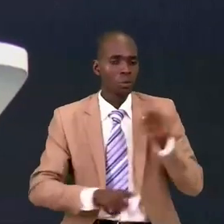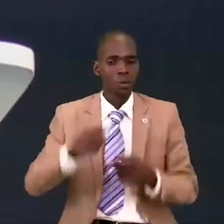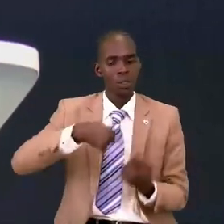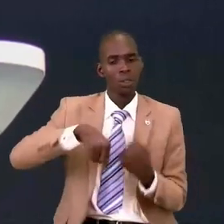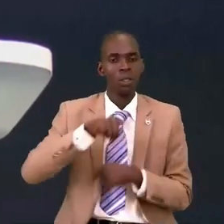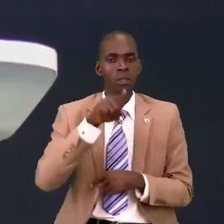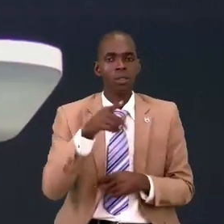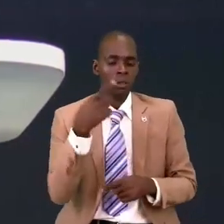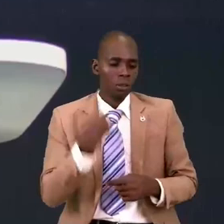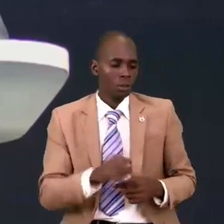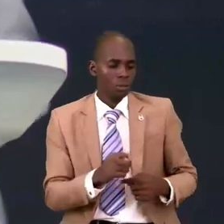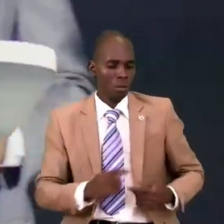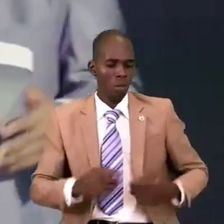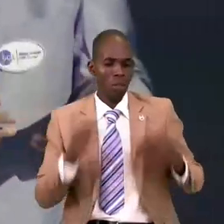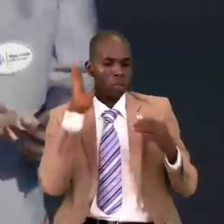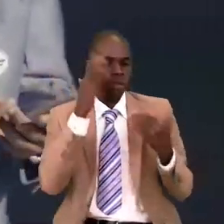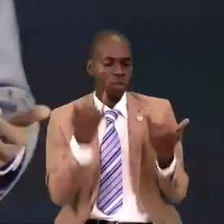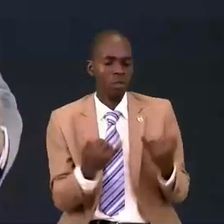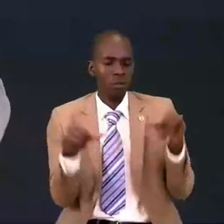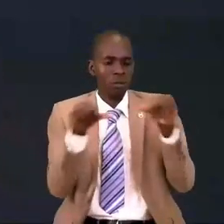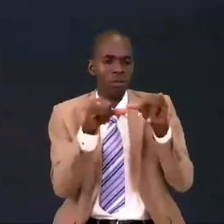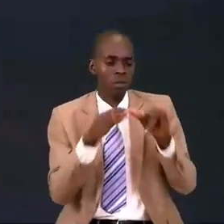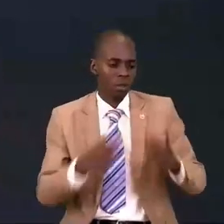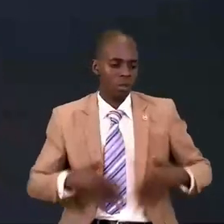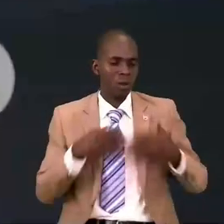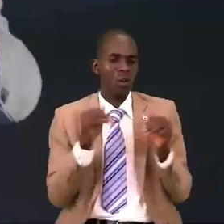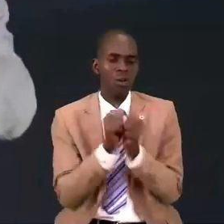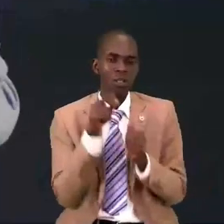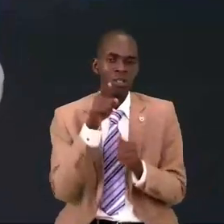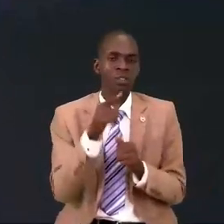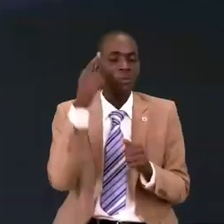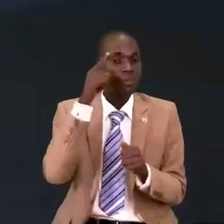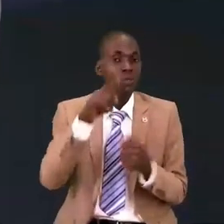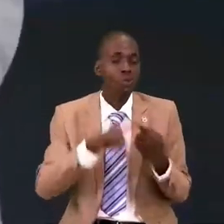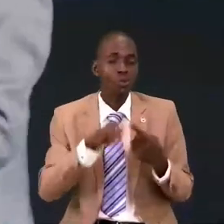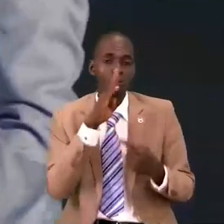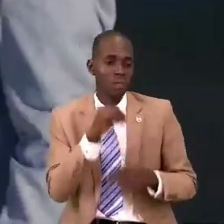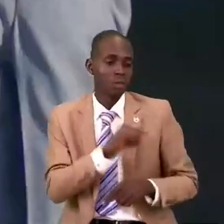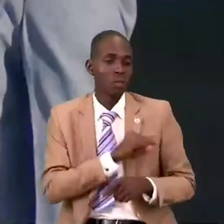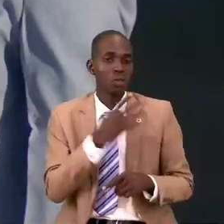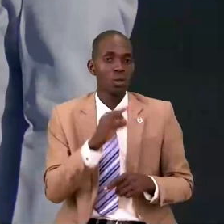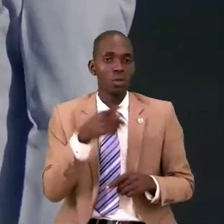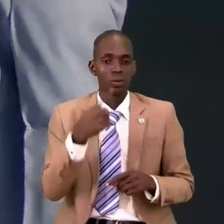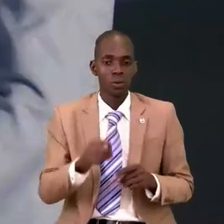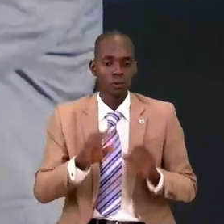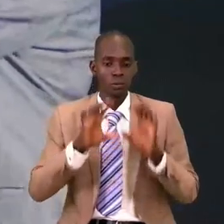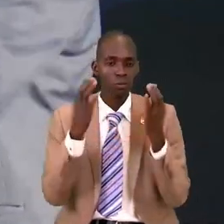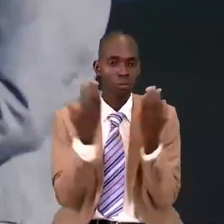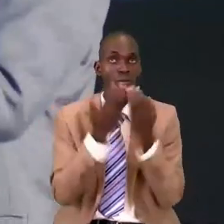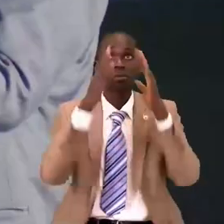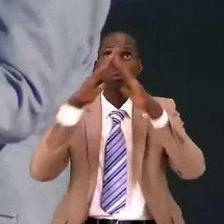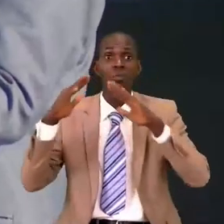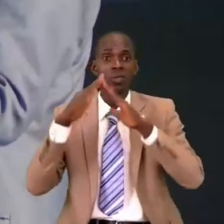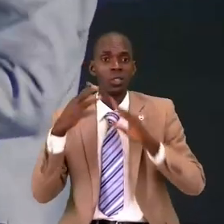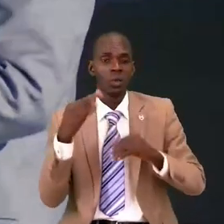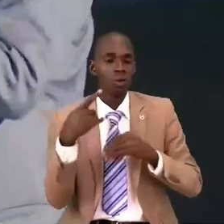sois la conscience de la communauté et la conscience du pays et que tu sois la conscience des professionnels autour de toi.